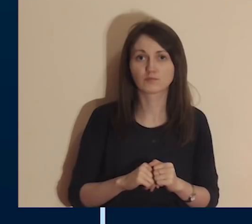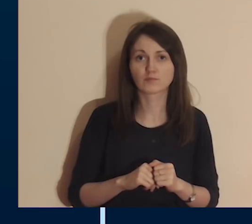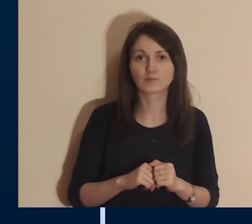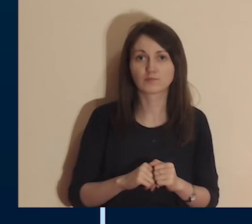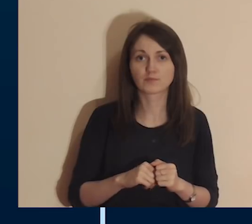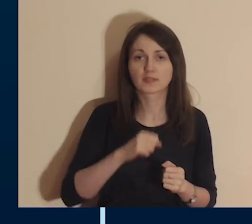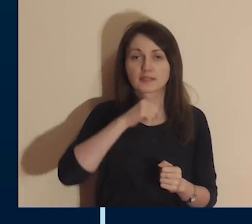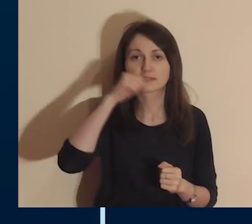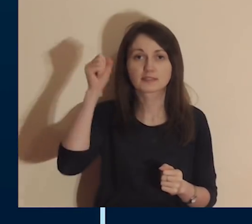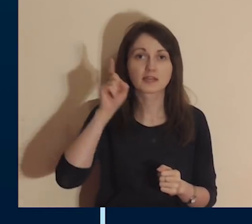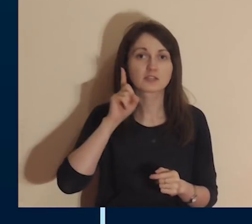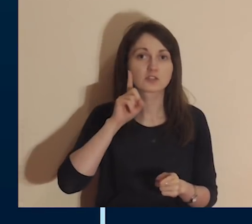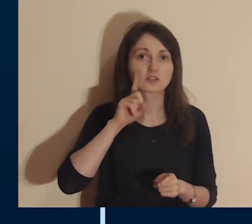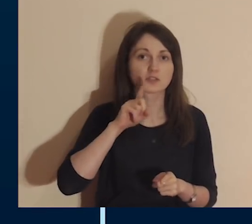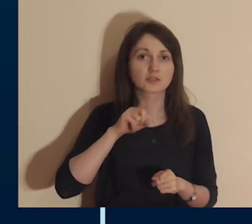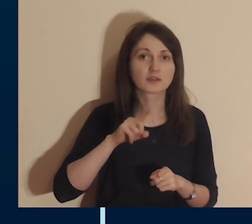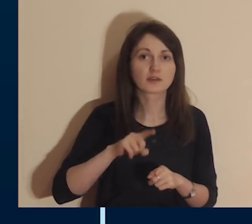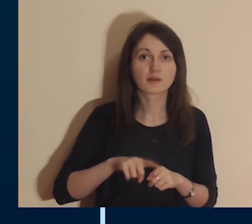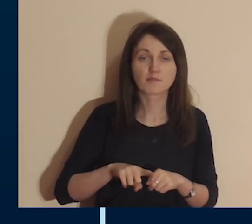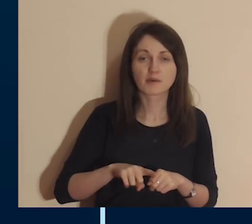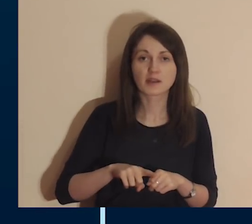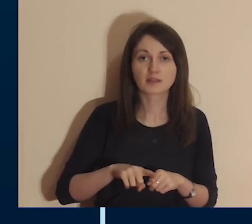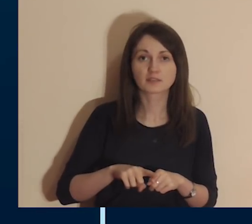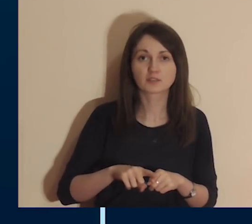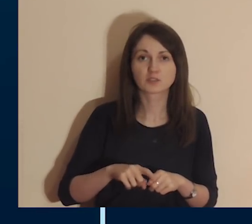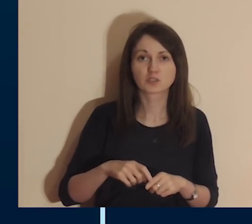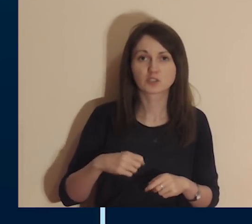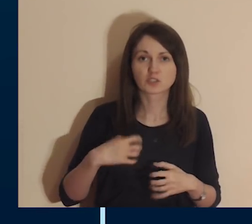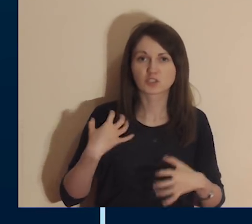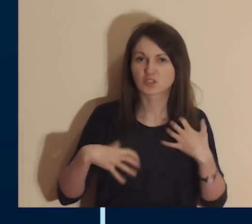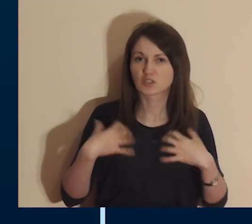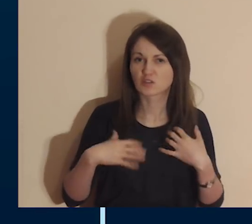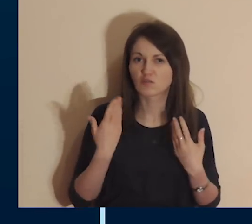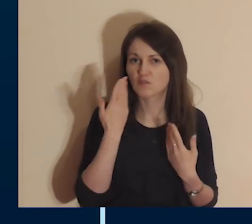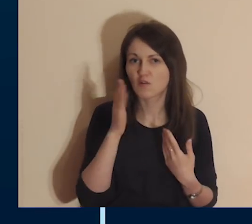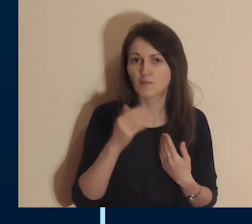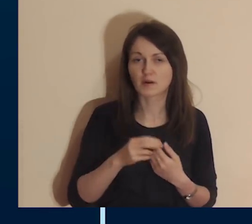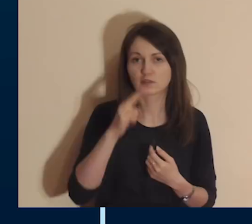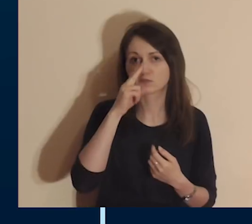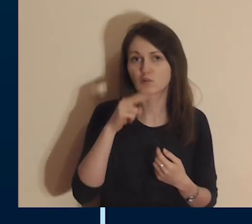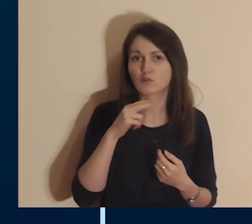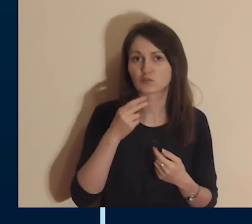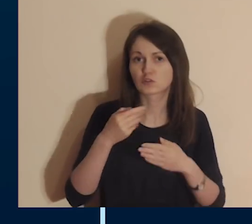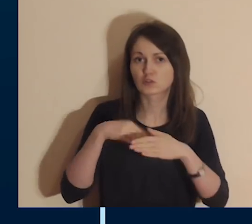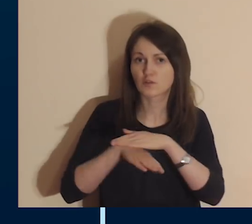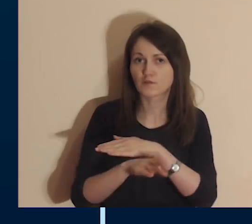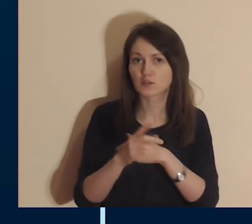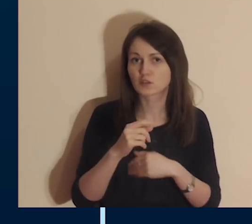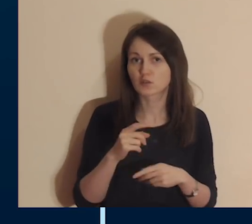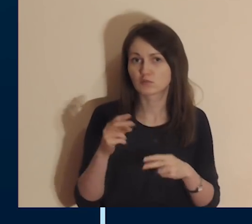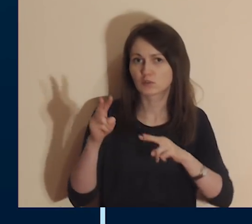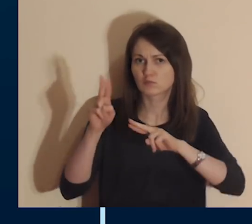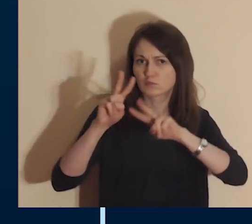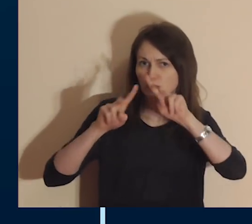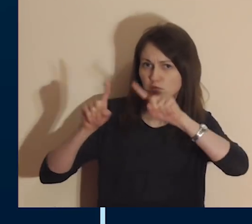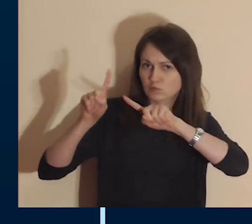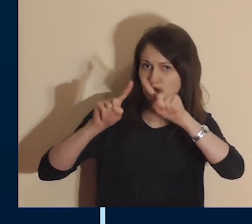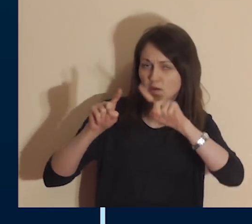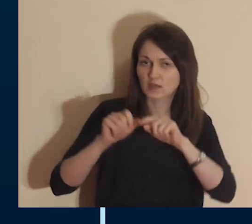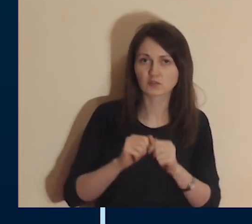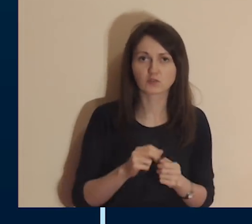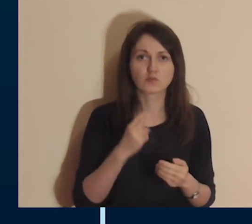Rozgniewał się na to i nie chciał wejść. Wtedy ojciec jego wyszedł i tłumaczył mu. Lecz on odpowiedział